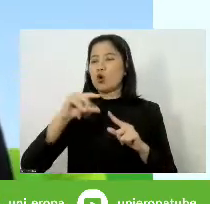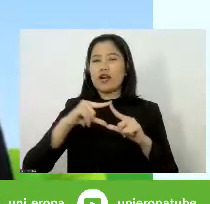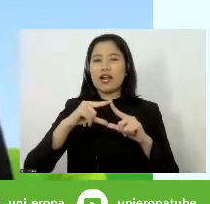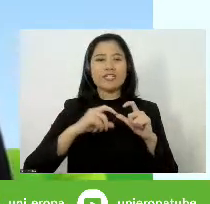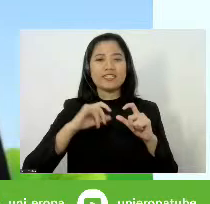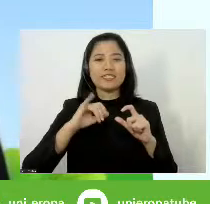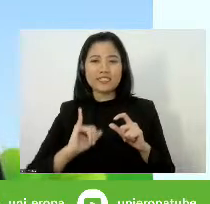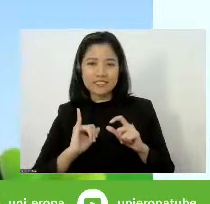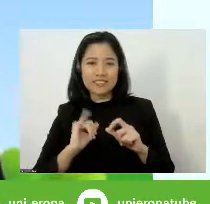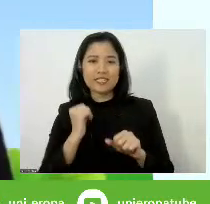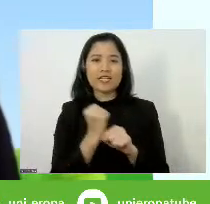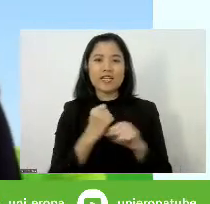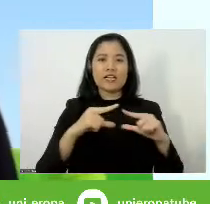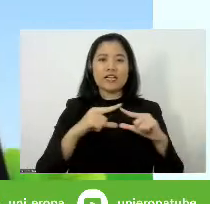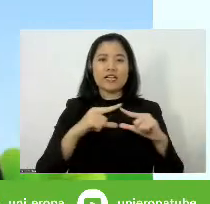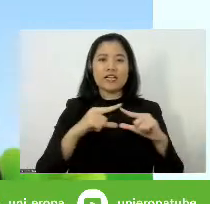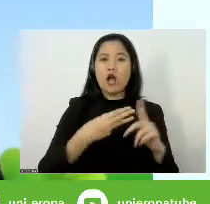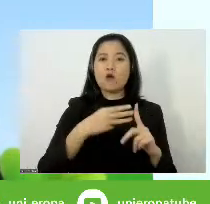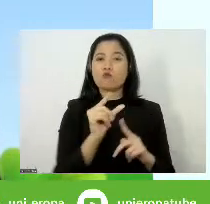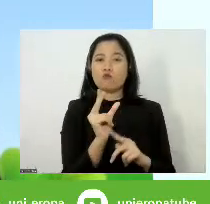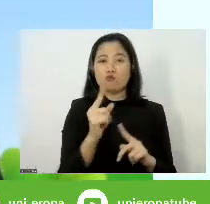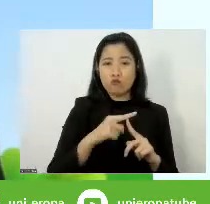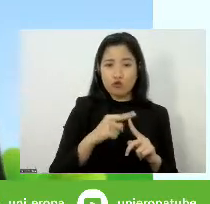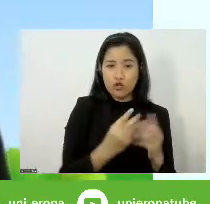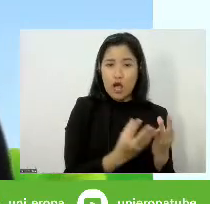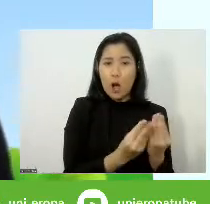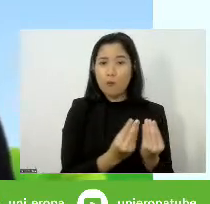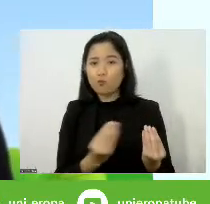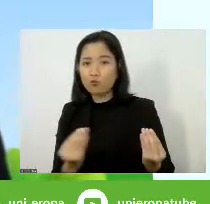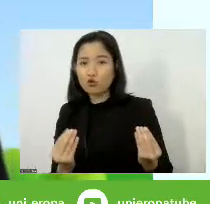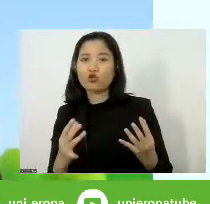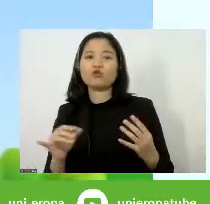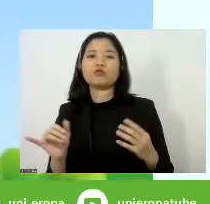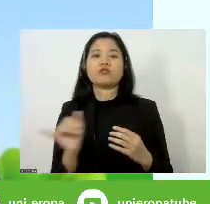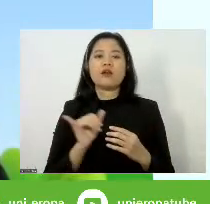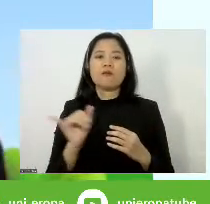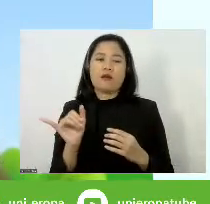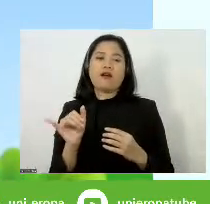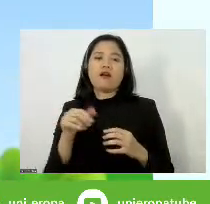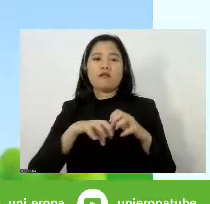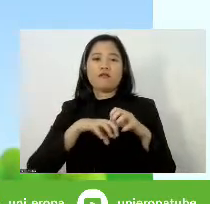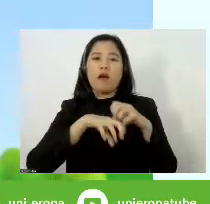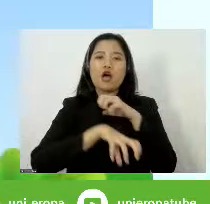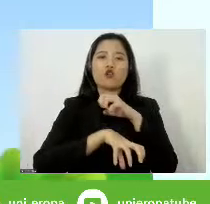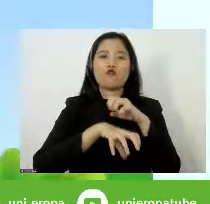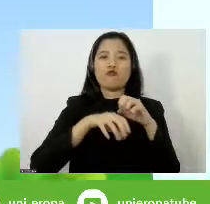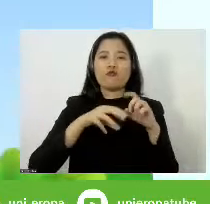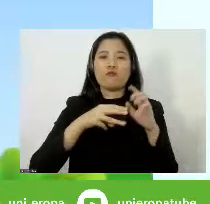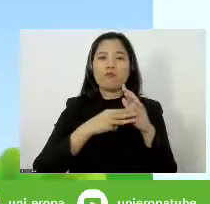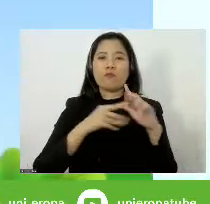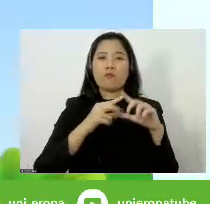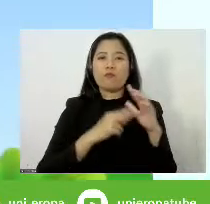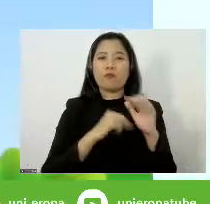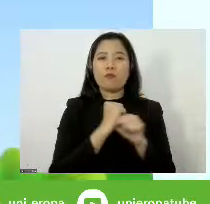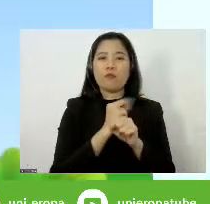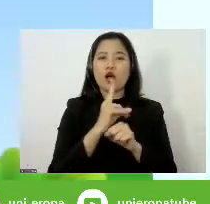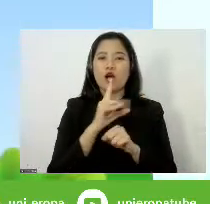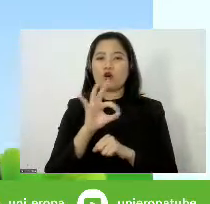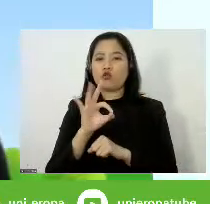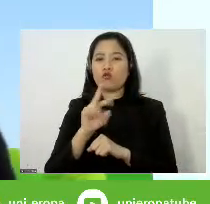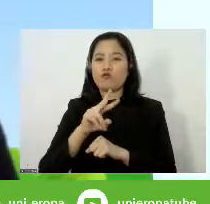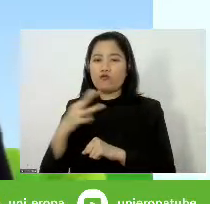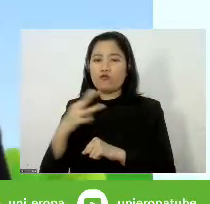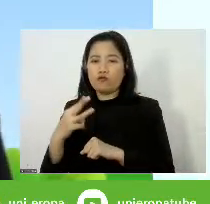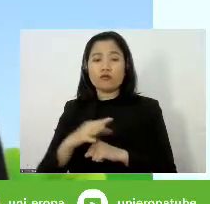ucapin selamat datang pastinya untuk para speaker saya sudah hadir di Tokyo hari ini rekan-rekan media juga ya makasih banyak atas waktunya promo weekend